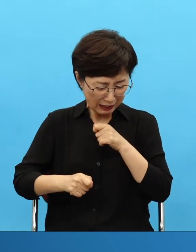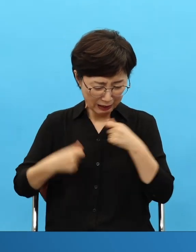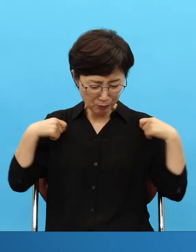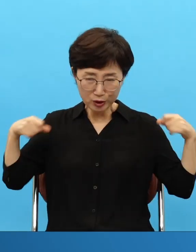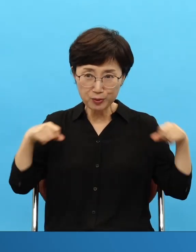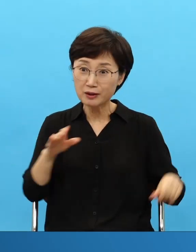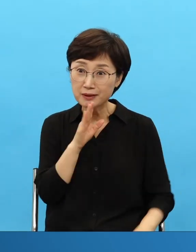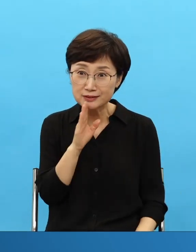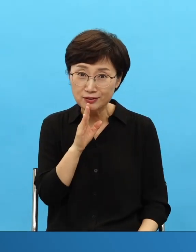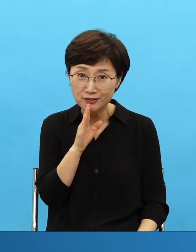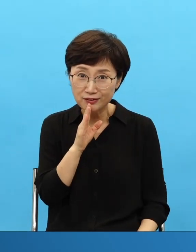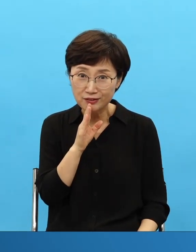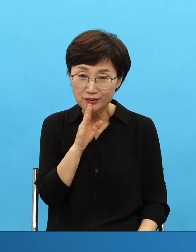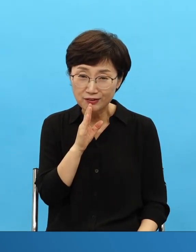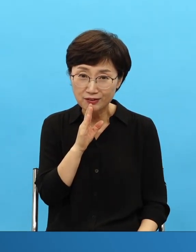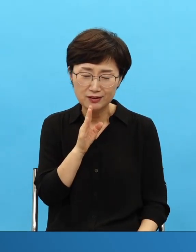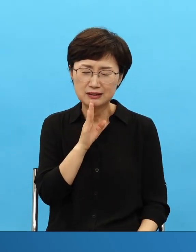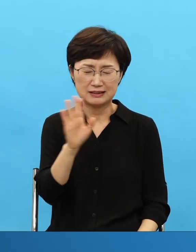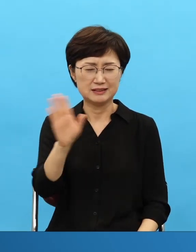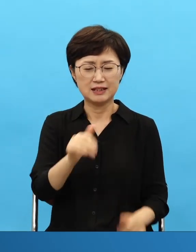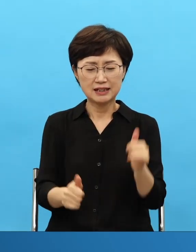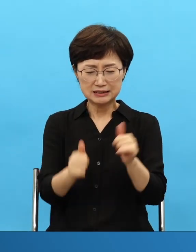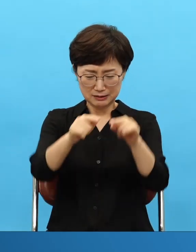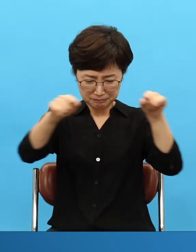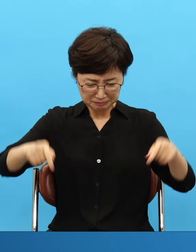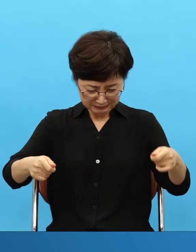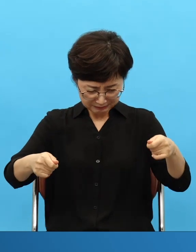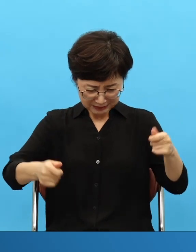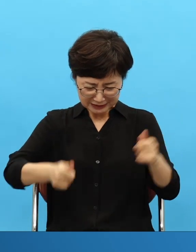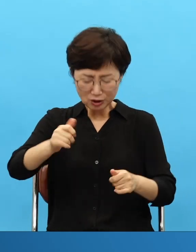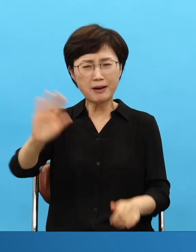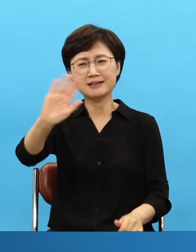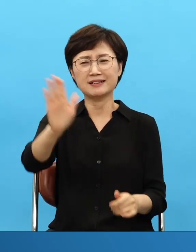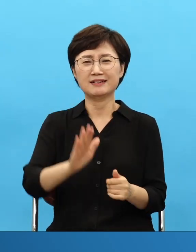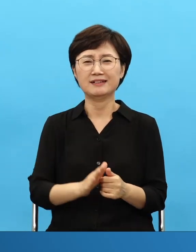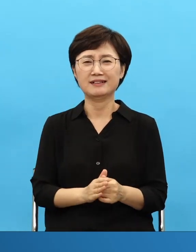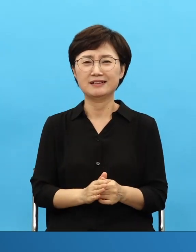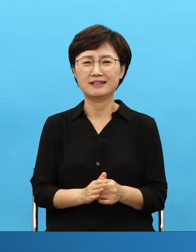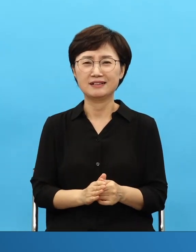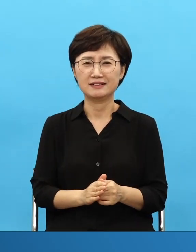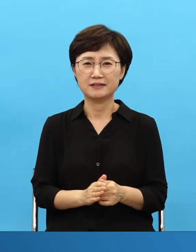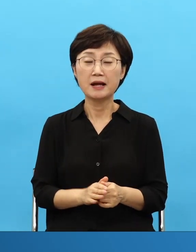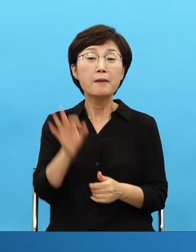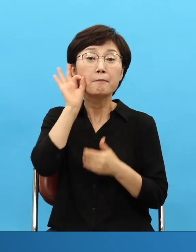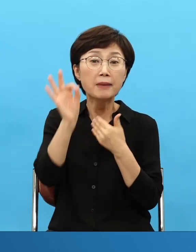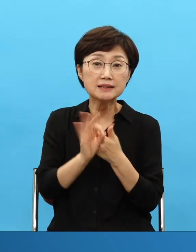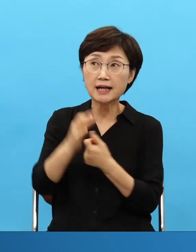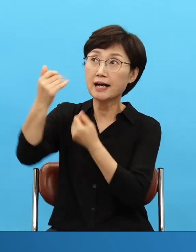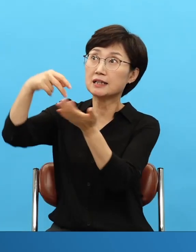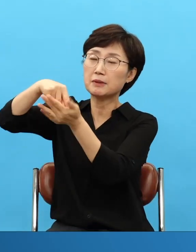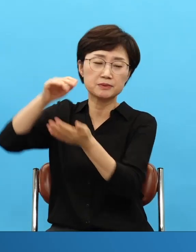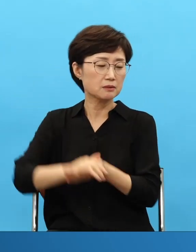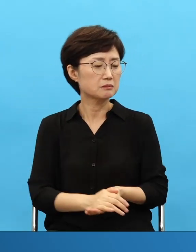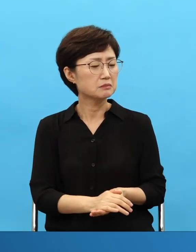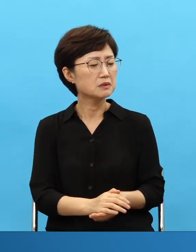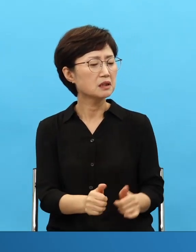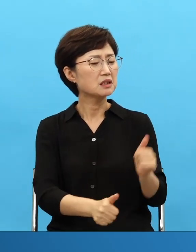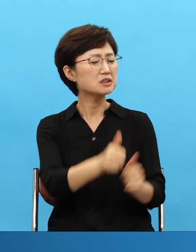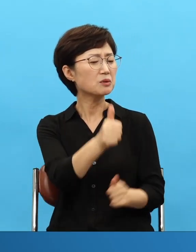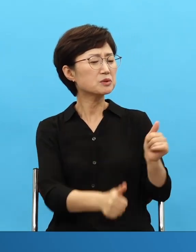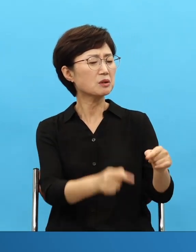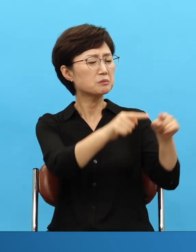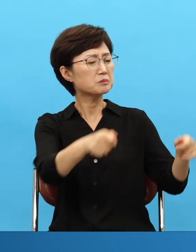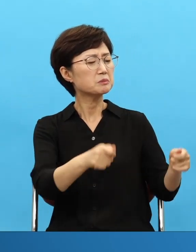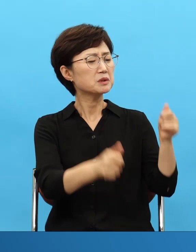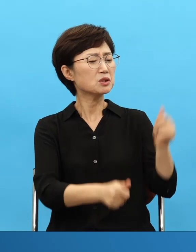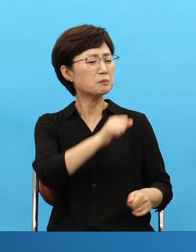아니 사법고시 치는 게 You're 아니라니까요. not taking the bar exam. 이걸 사법고시가 따려고 하면요 저는 좀 따기 힘들지 않나 생각합니다. If